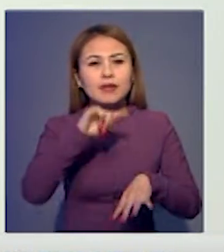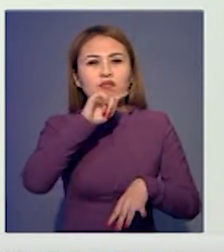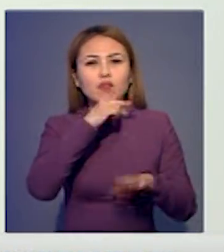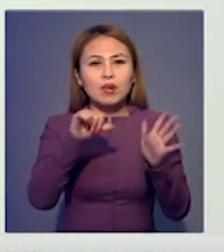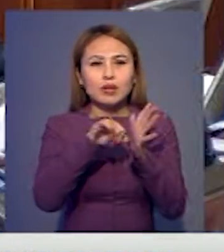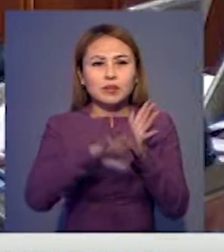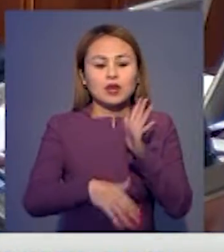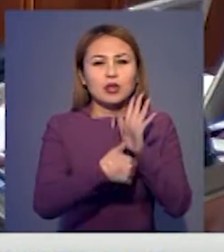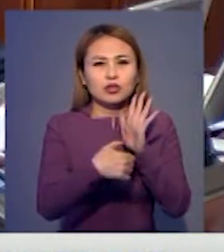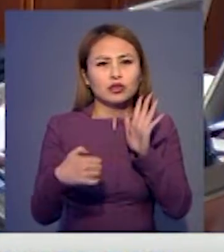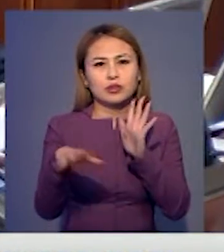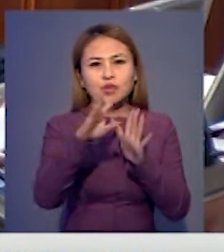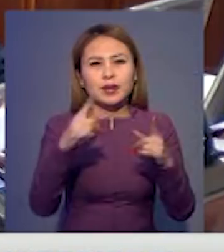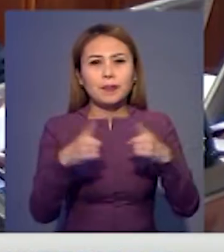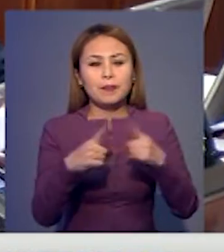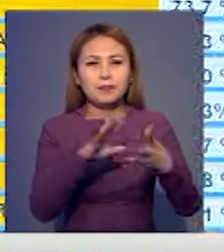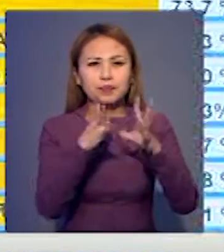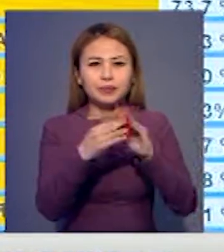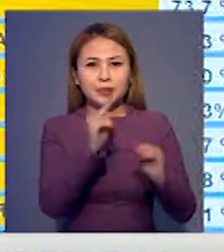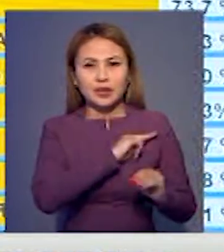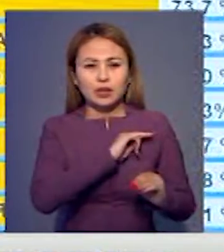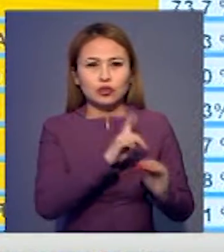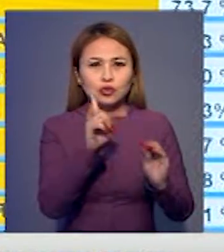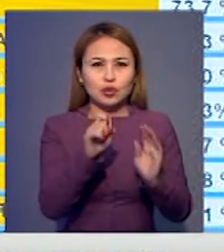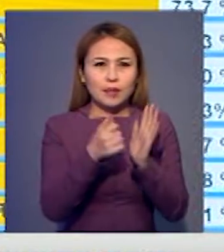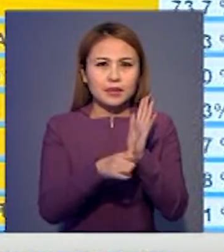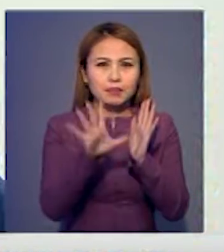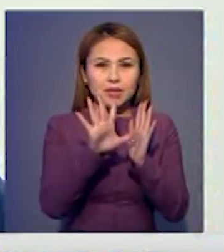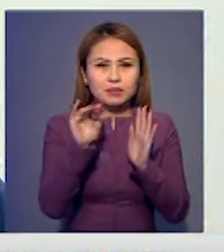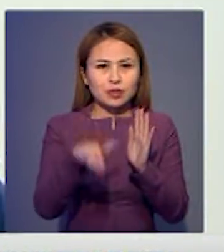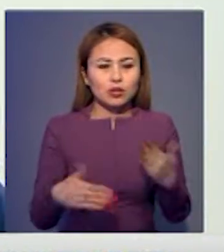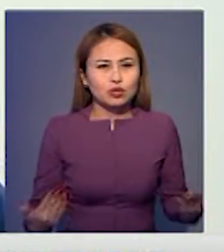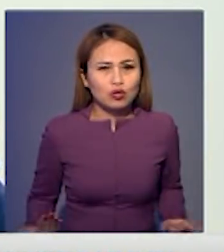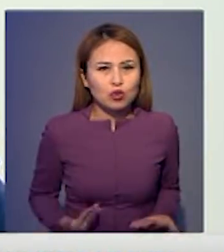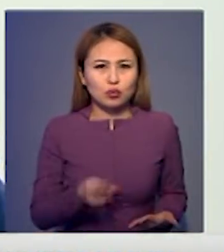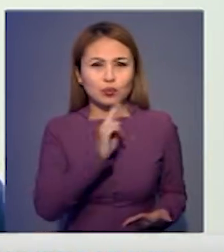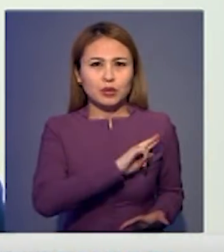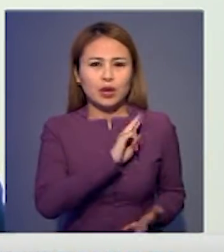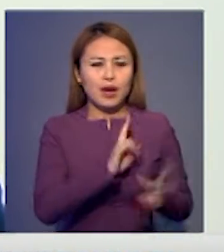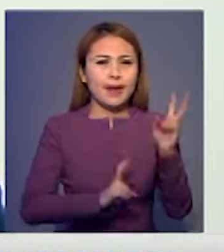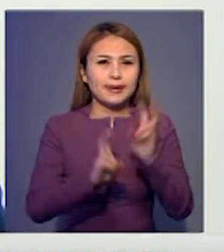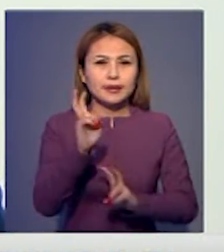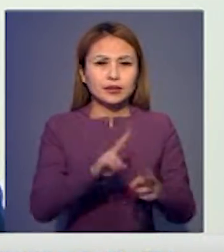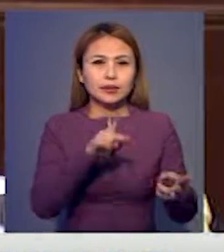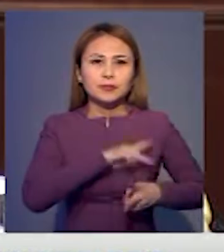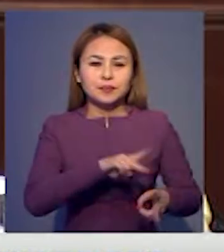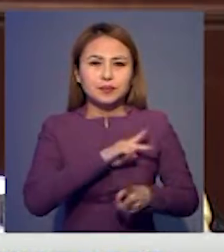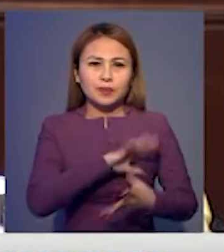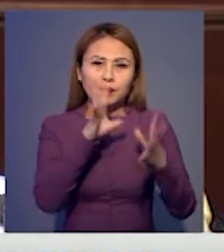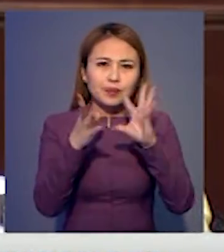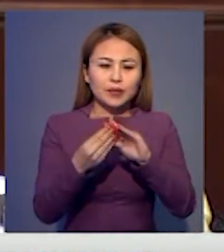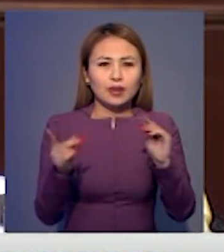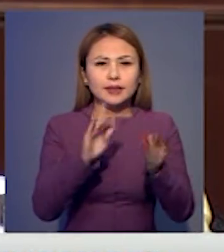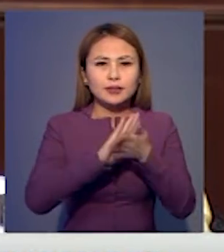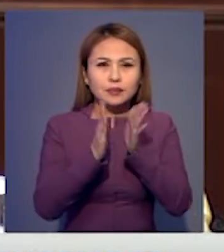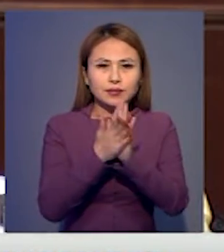экономикасында 6600 жалдамалы қызметкер 165 000 тұрақты жұмыс істейтін кәсіпорындарда еңбек етеді. Алайда